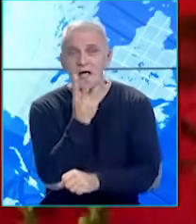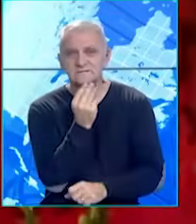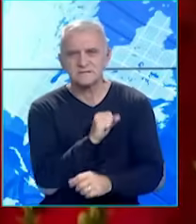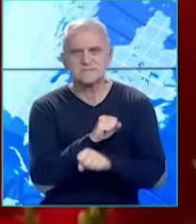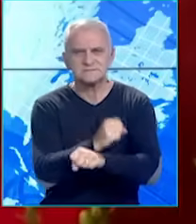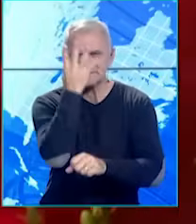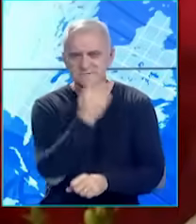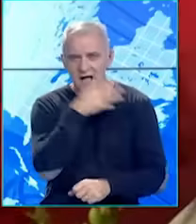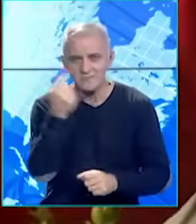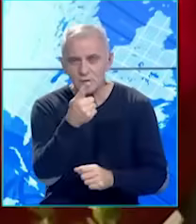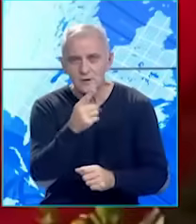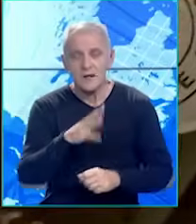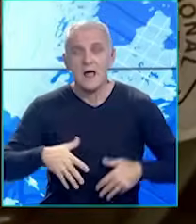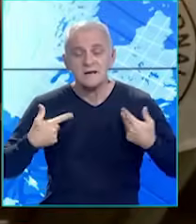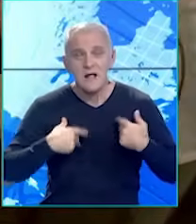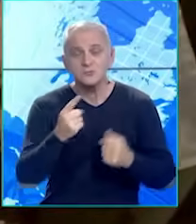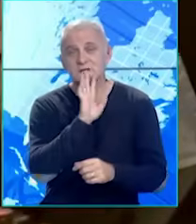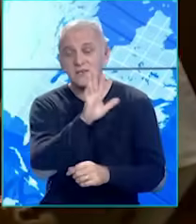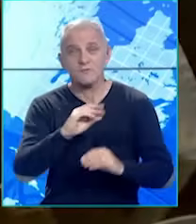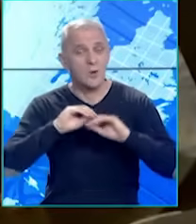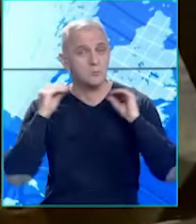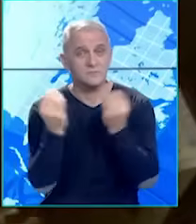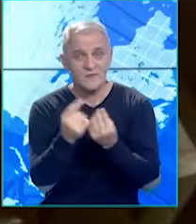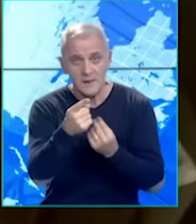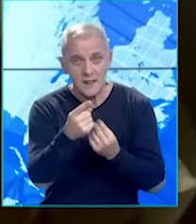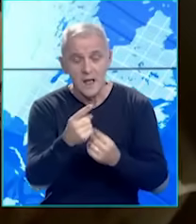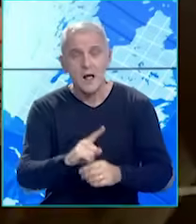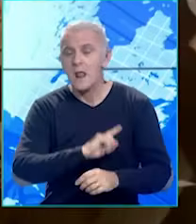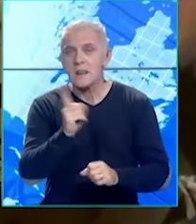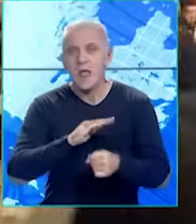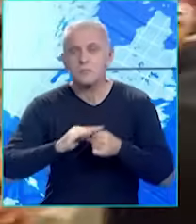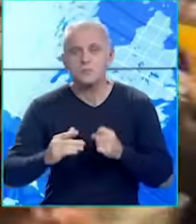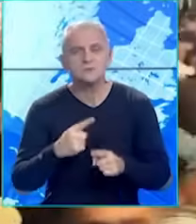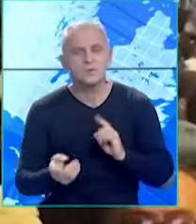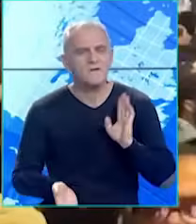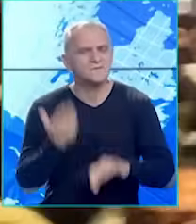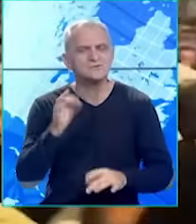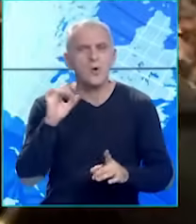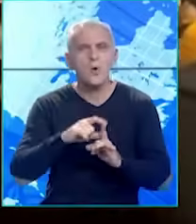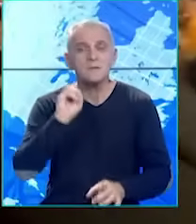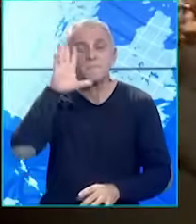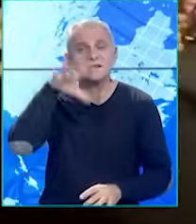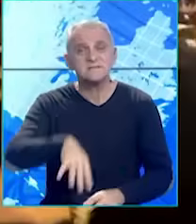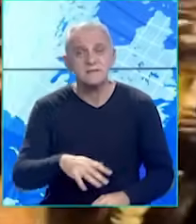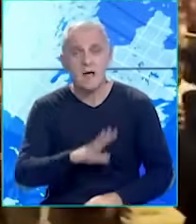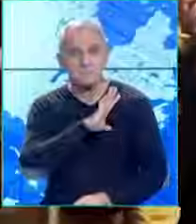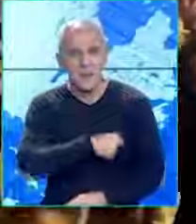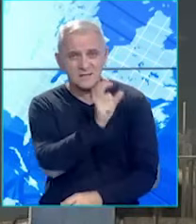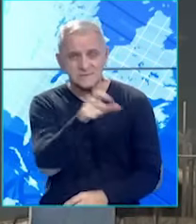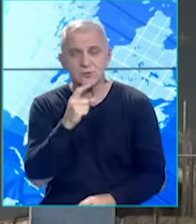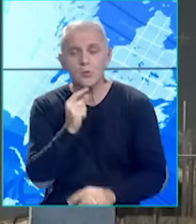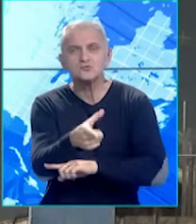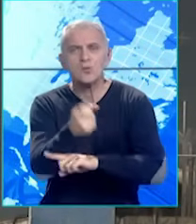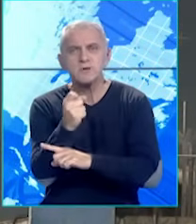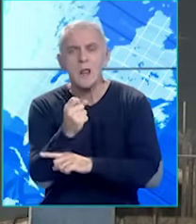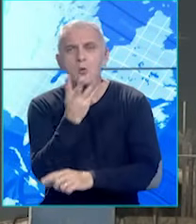izraelskih zatvora. Njihova radost, ali i radost njihovih porodica je, kažu, nepotpuna zbog više od 15.000 palestinaca ubijenih